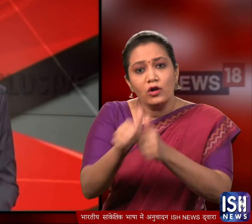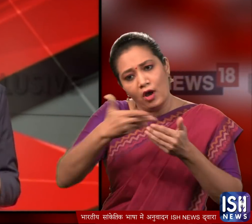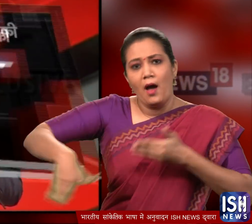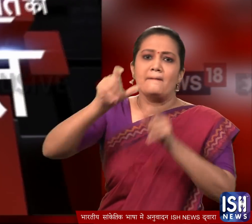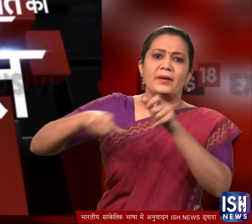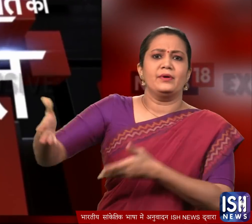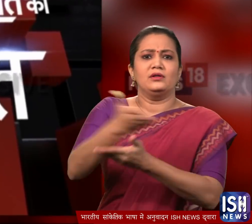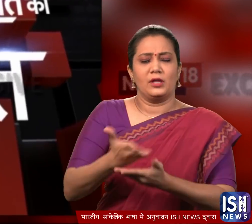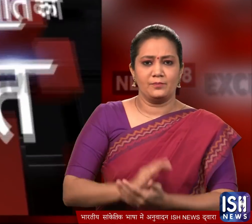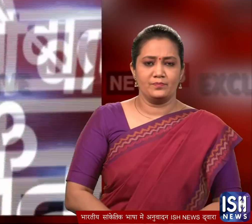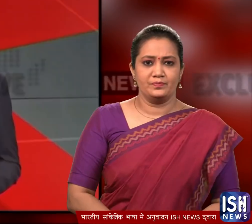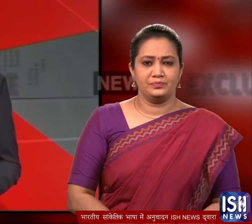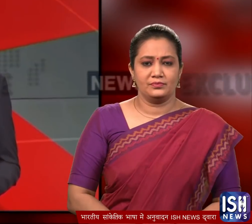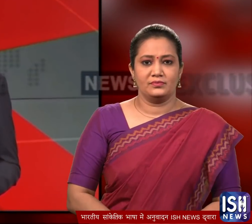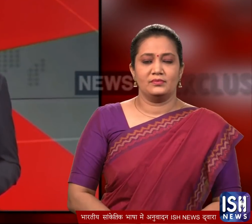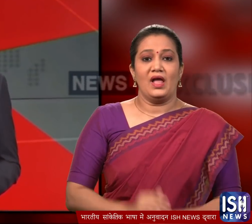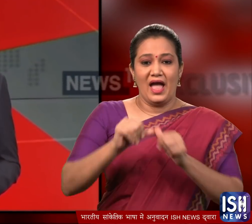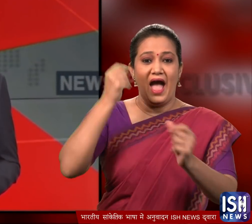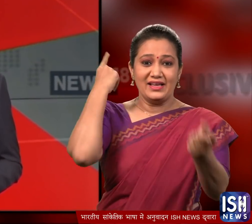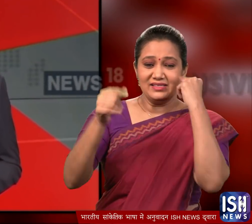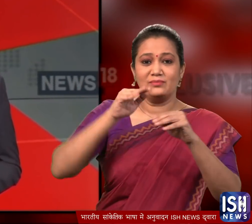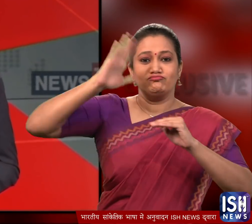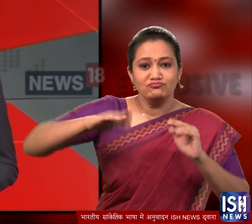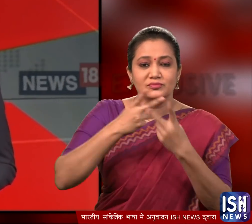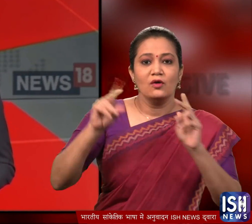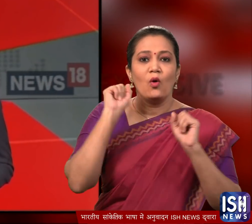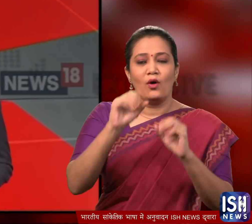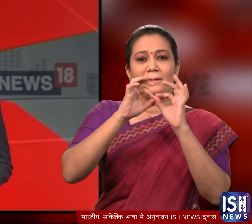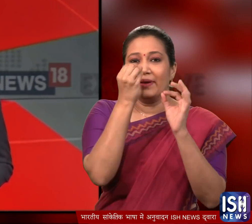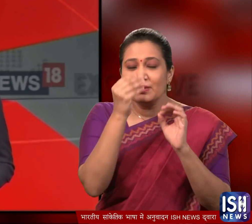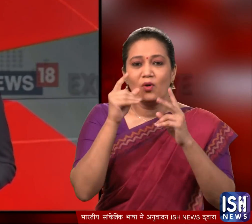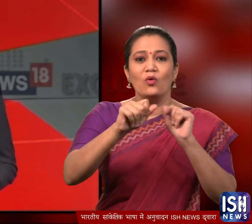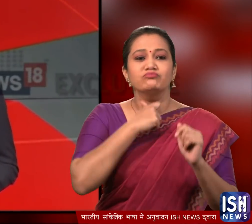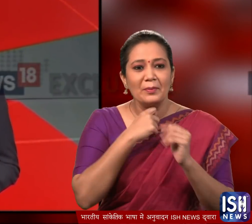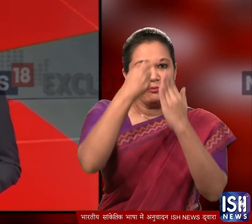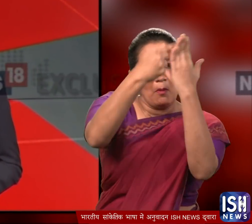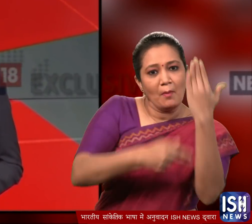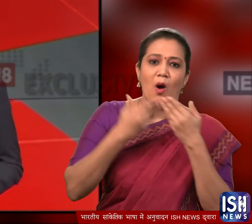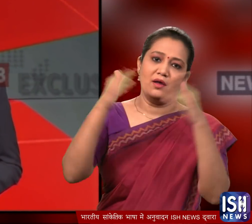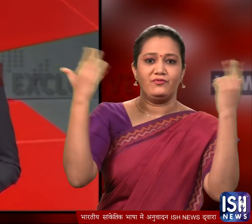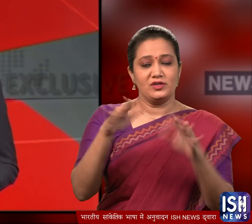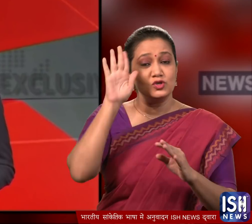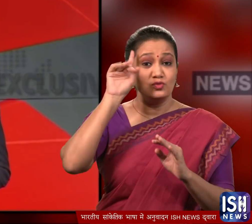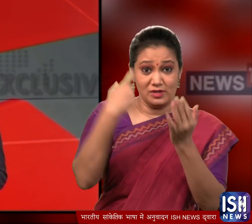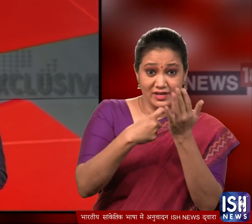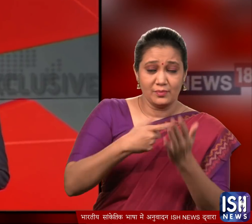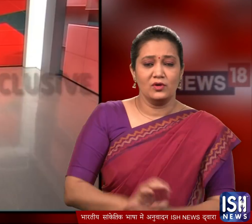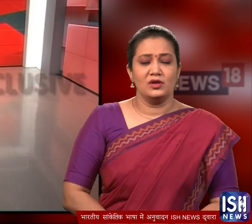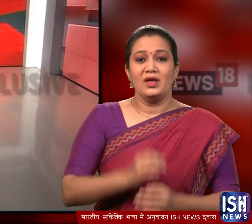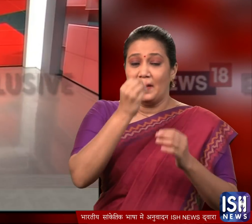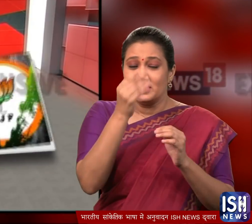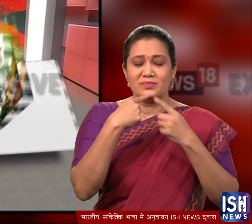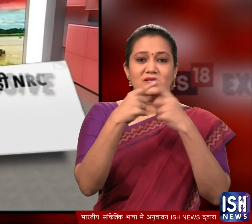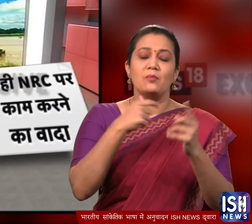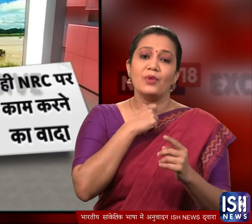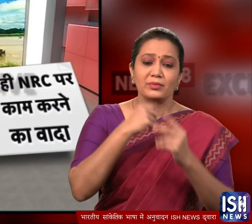हम पर ही टूटेगा। असम विधानसभा चुनाव के लिए बीजेपी ने अपना घोषणा पत्र जारी कर दिया। न्यूज़ 18 के विक्रांत यादव की रिपोर्ट है कि बीजेपी ने